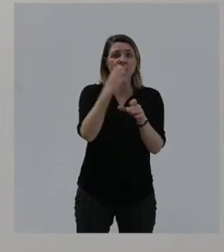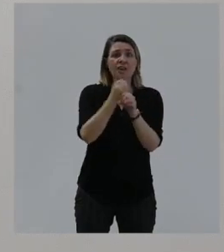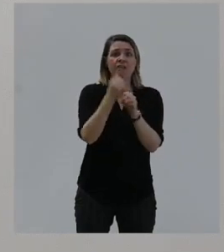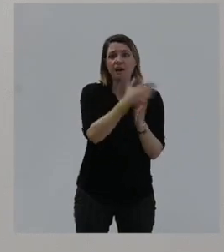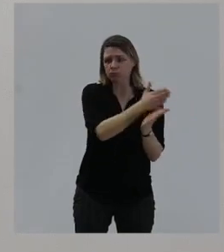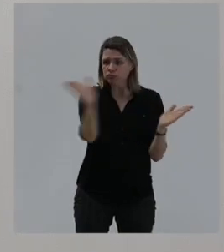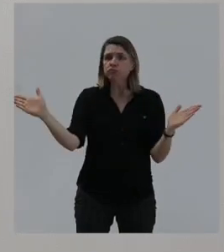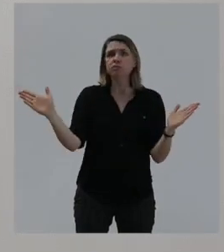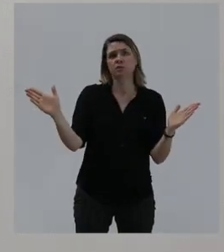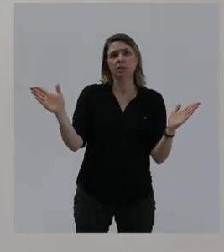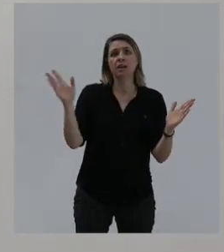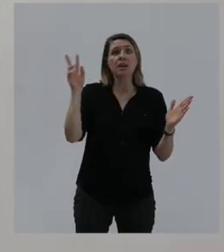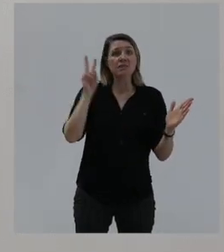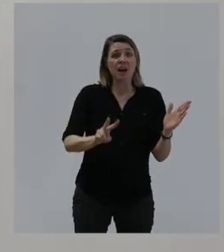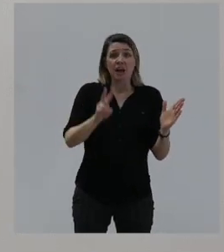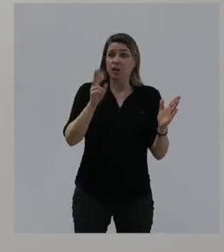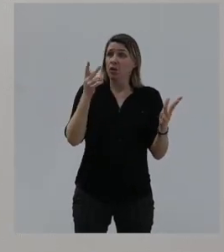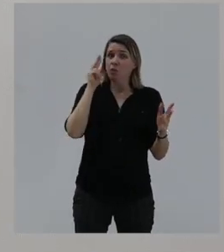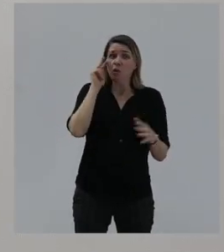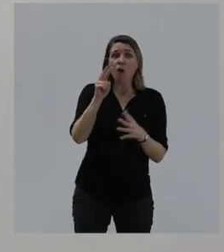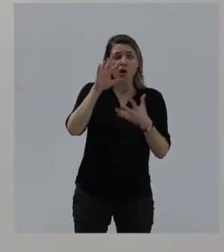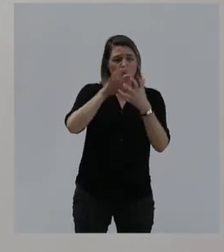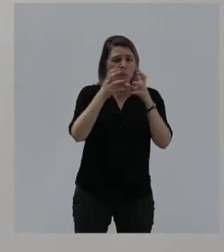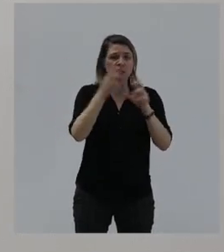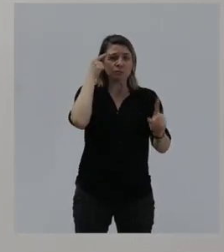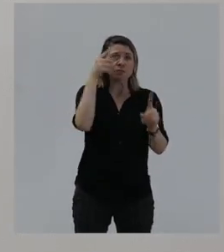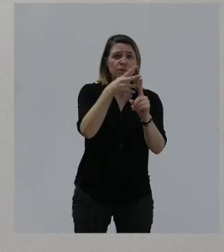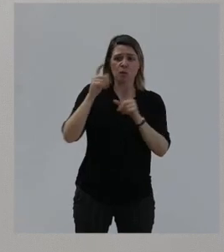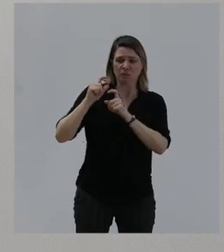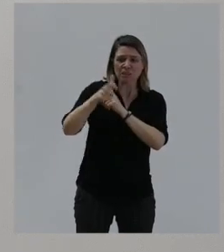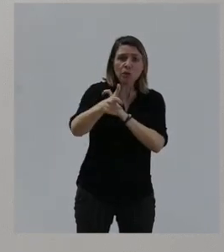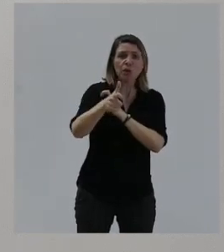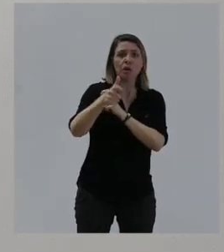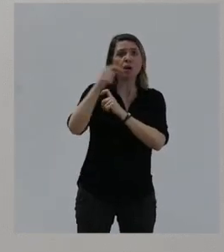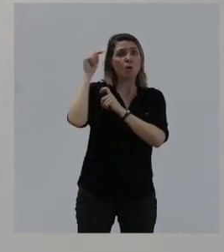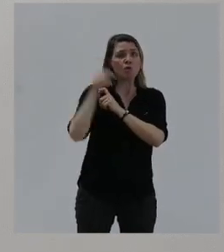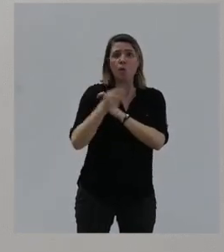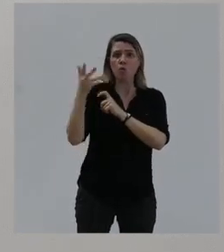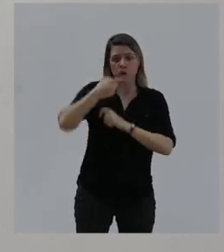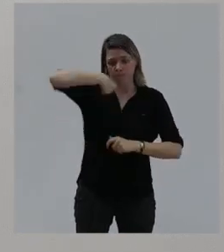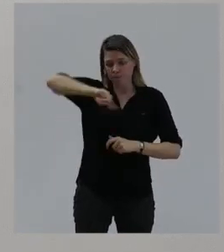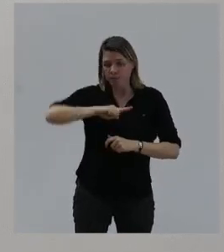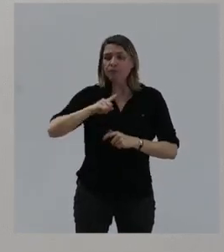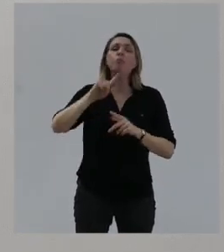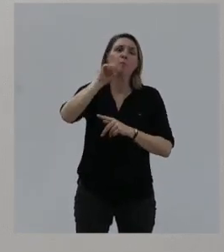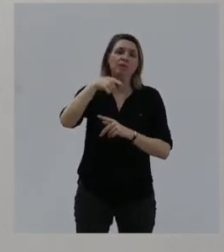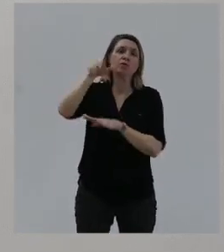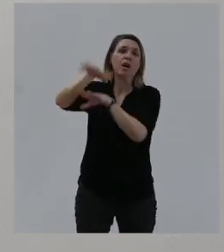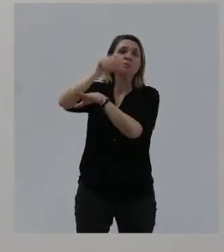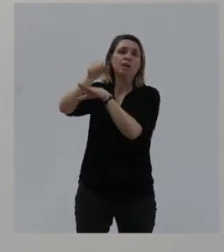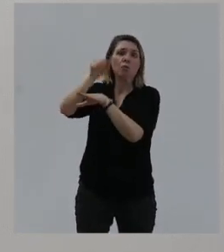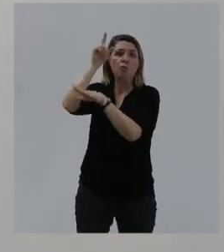travail. Face à la complexification de nos missions et de nos procédures, nous devons entamer, avec l'aide de